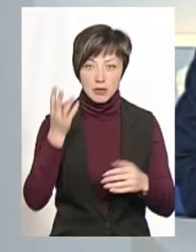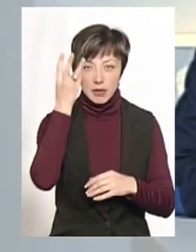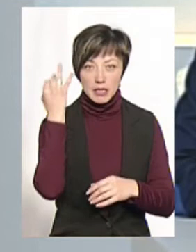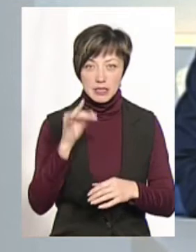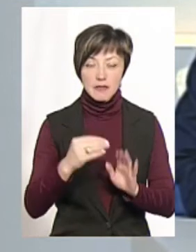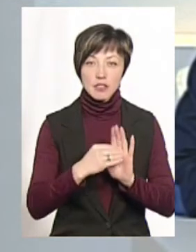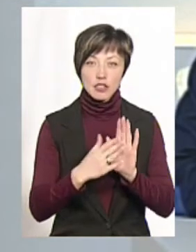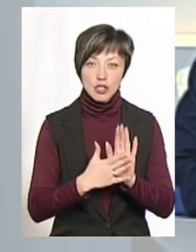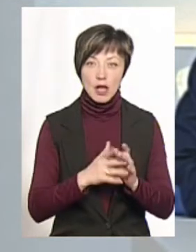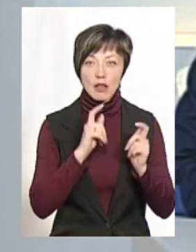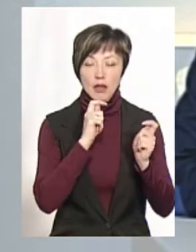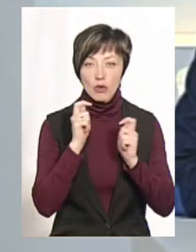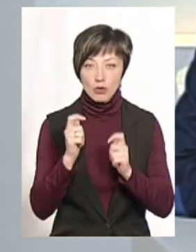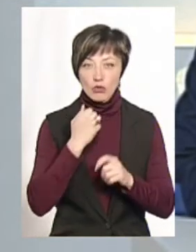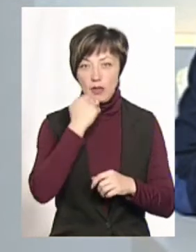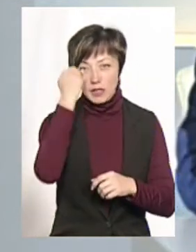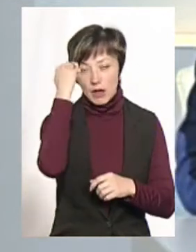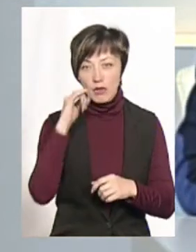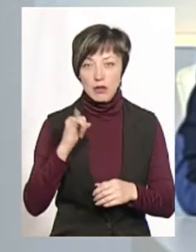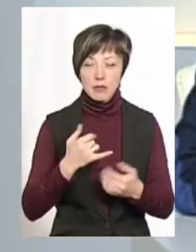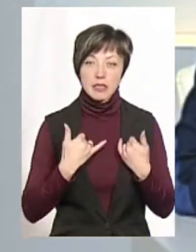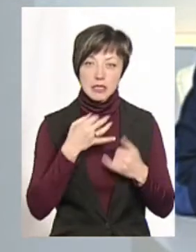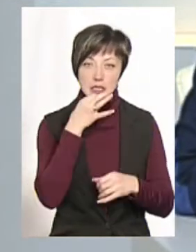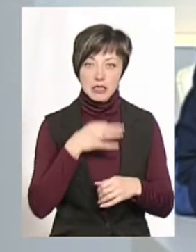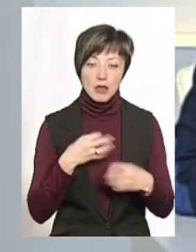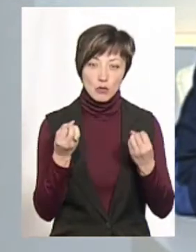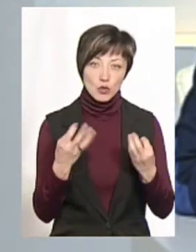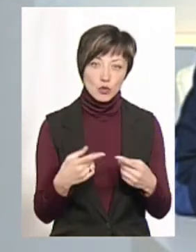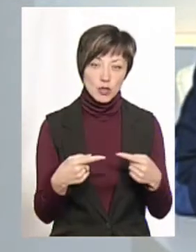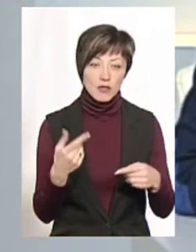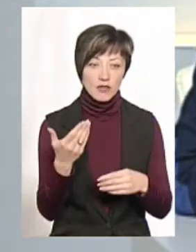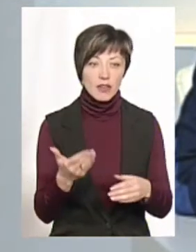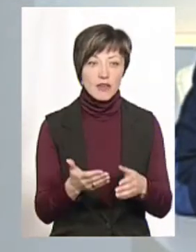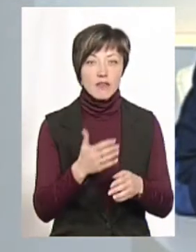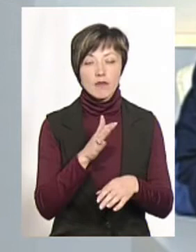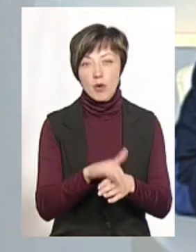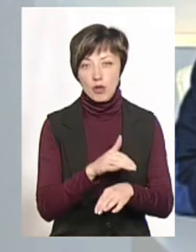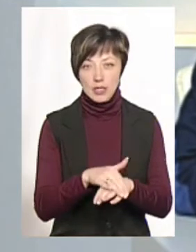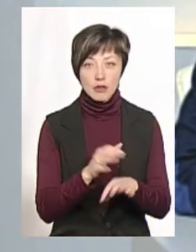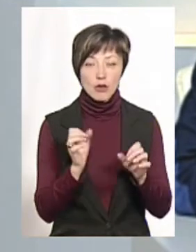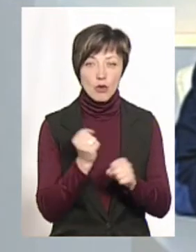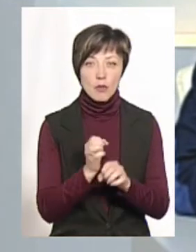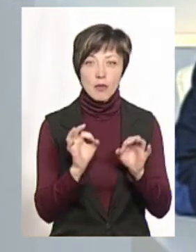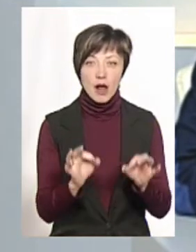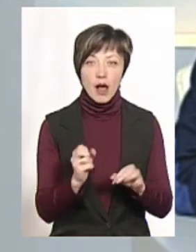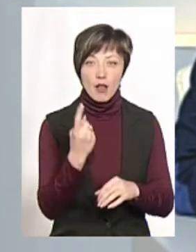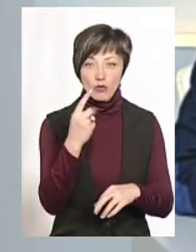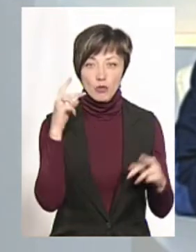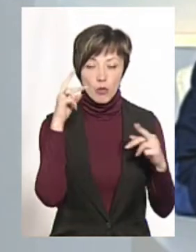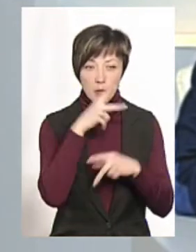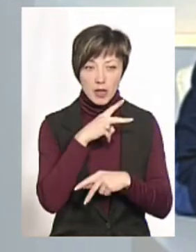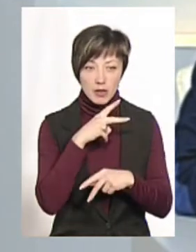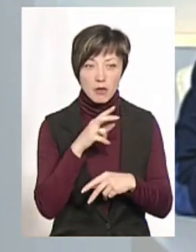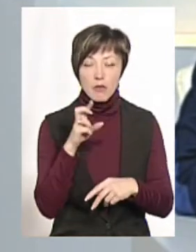Хмельницький відзначали, нагороджували, дякували. І мені сказали одну дуже просту річ. Ви великі молодці, ви все робите правильно, але ви робите одну